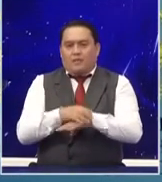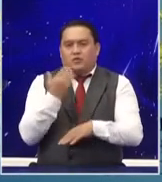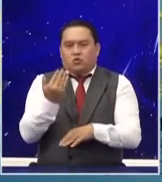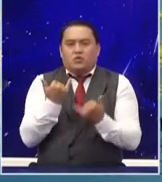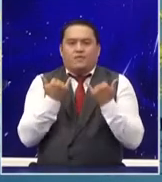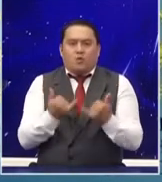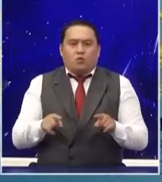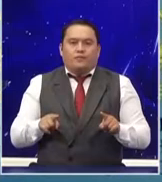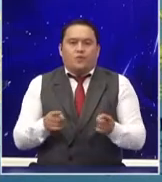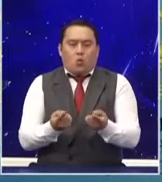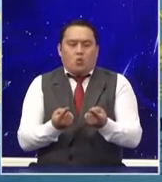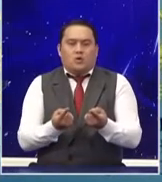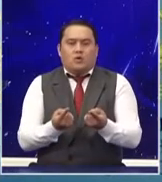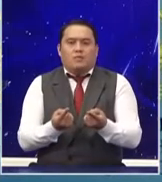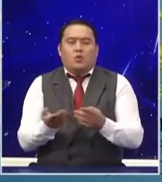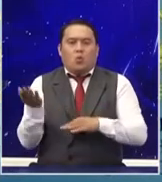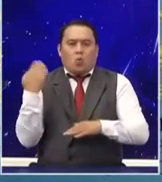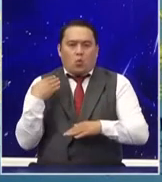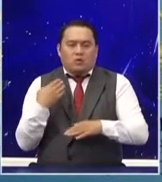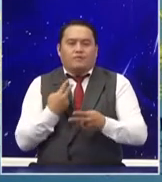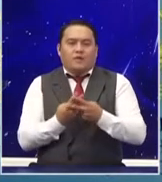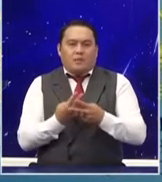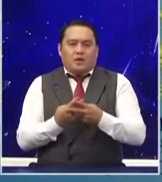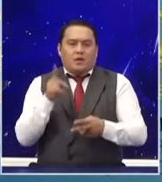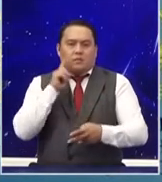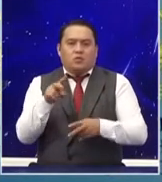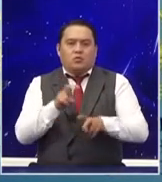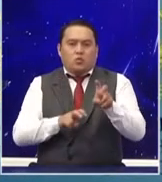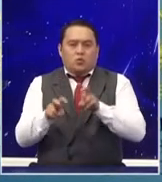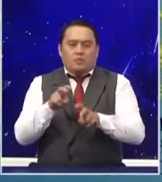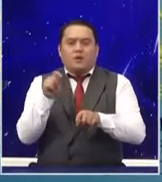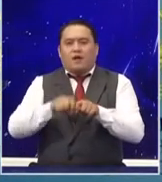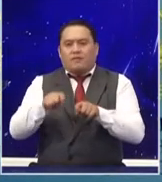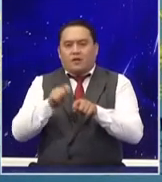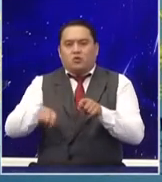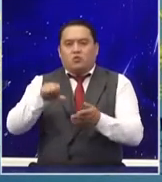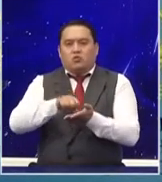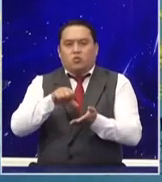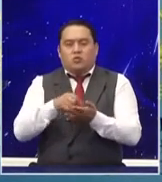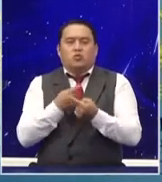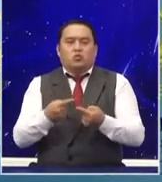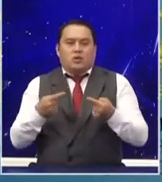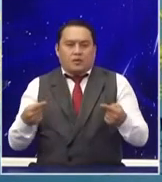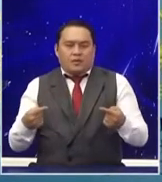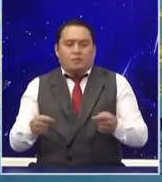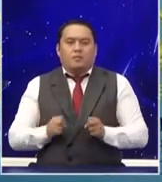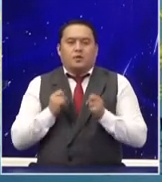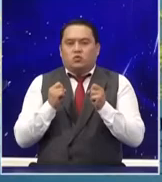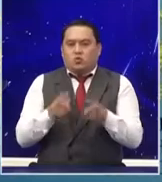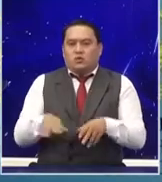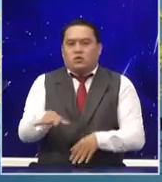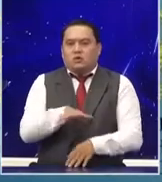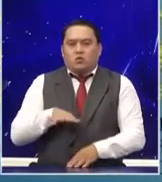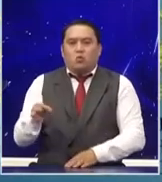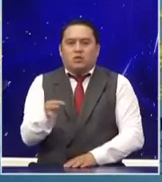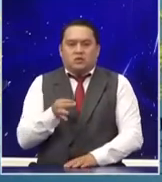в настоящее время с учетом криминального прошлого содержится под стражей. Продолжается его проверка на причастность к другим нераскрытым преступлениям на